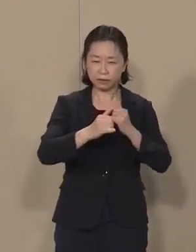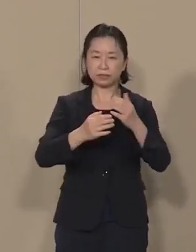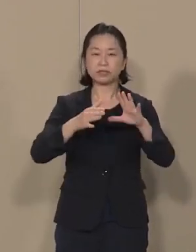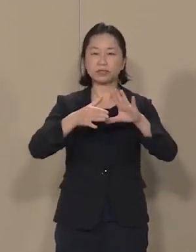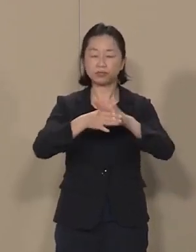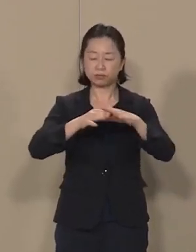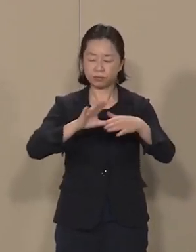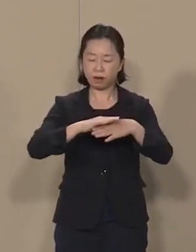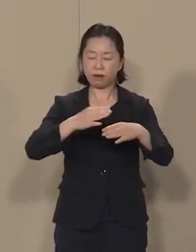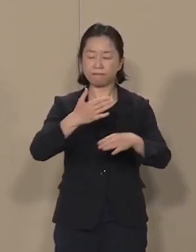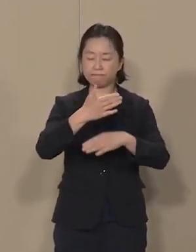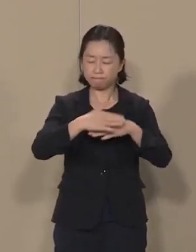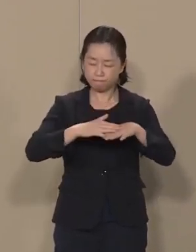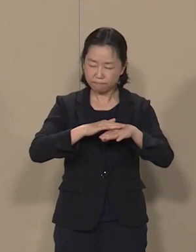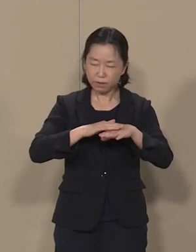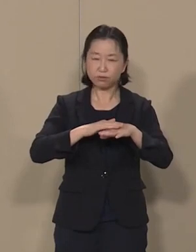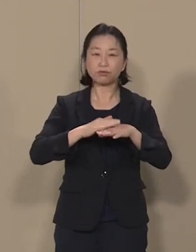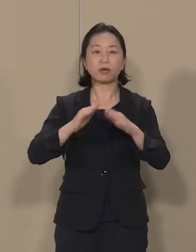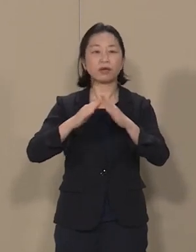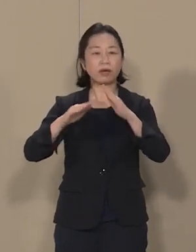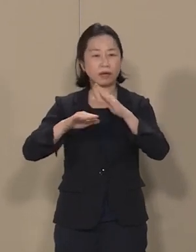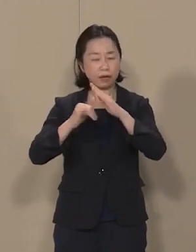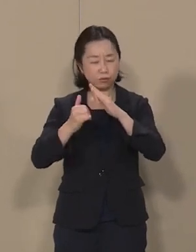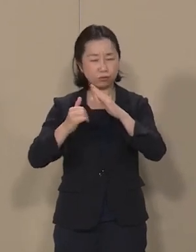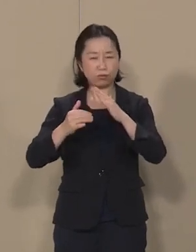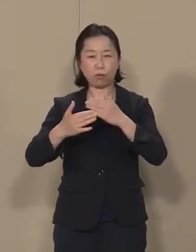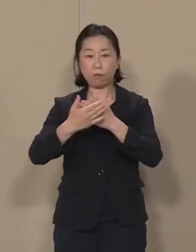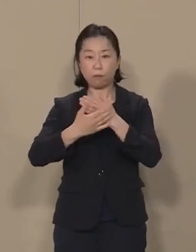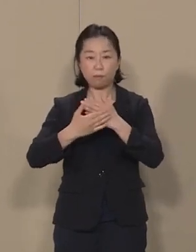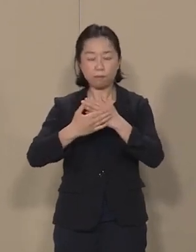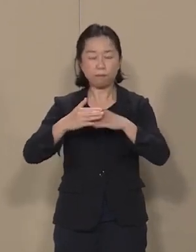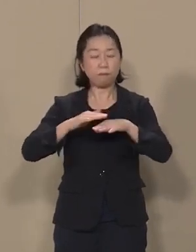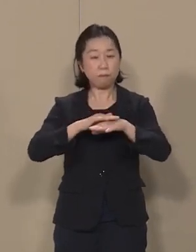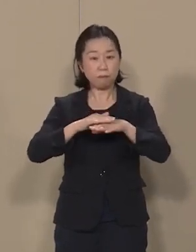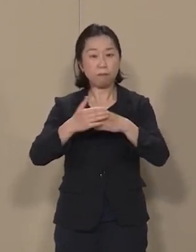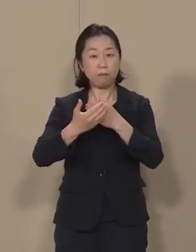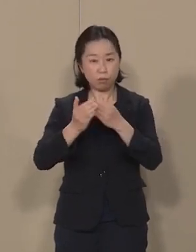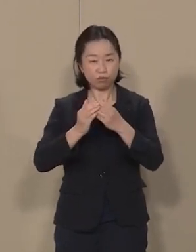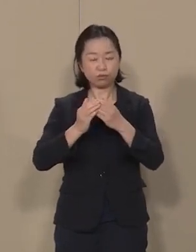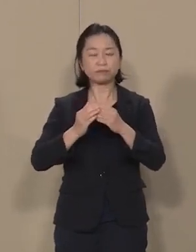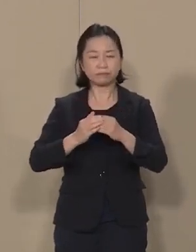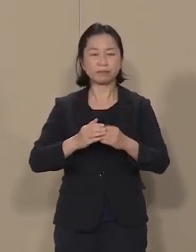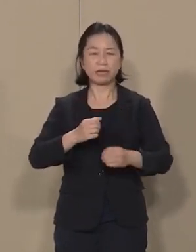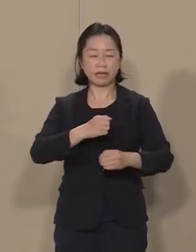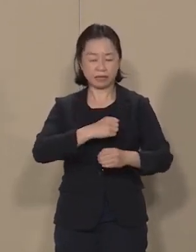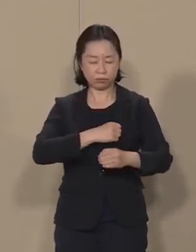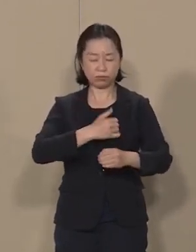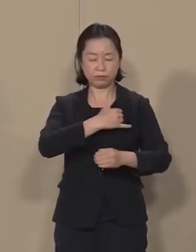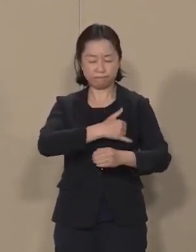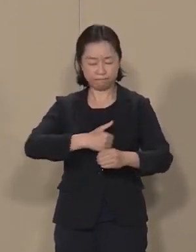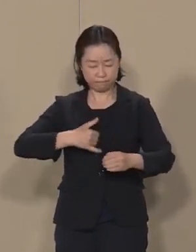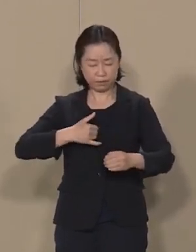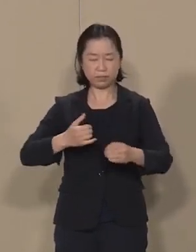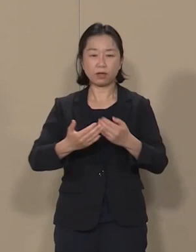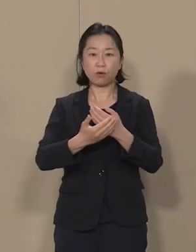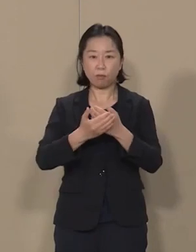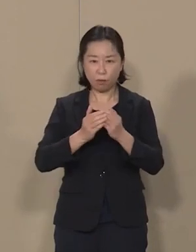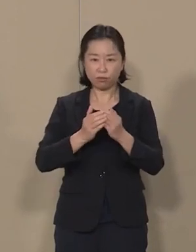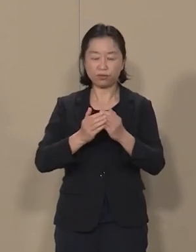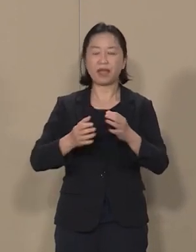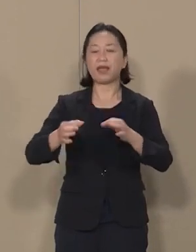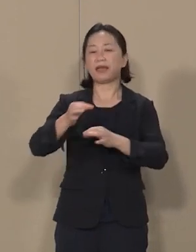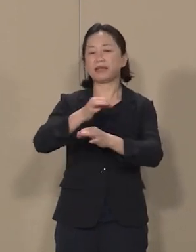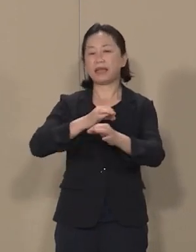そして家族を守るそして私たちの大切な命と人生を守っていく経済も